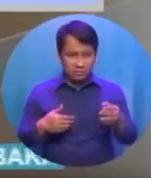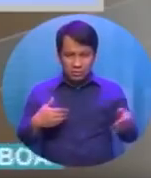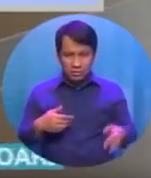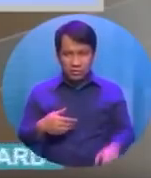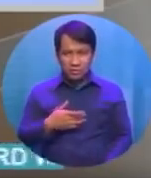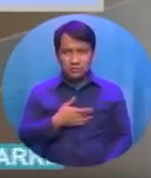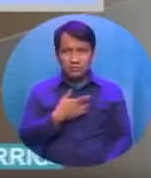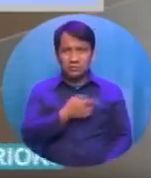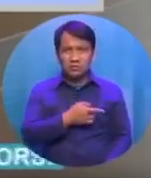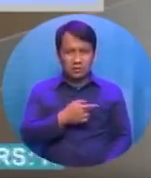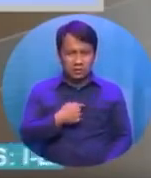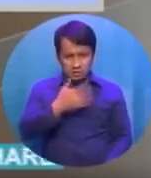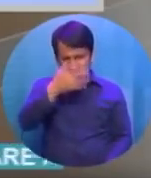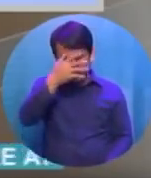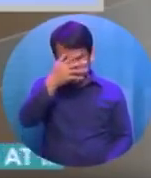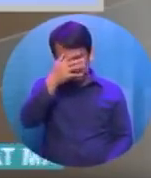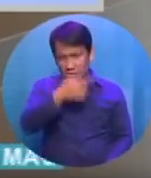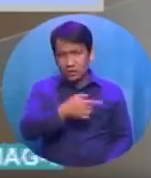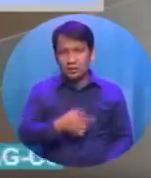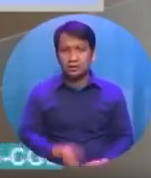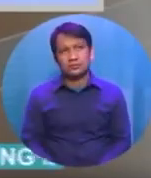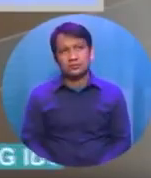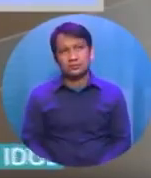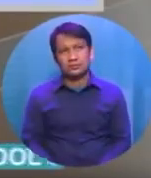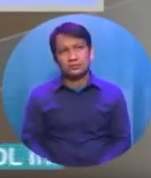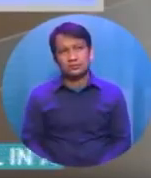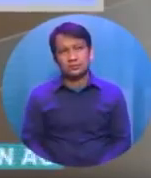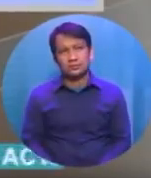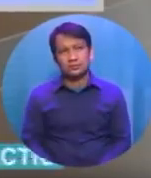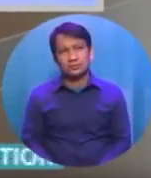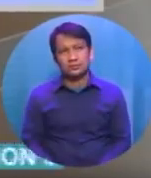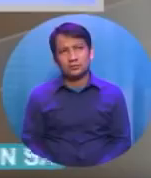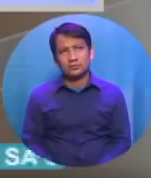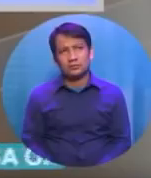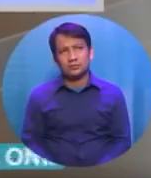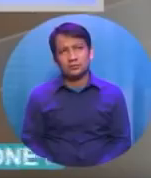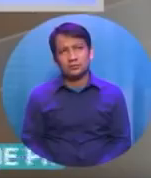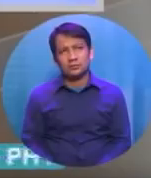lola mo? Opo. Okay. Sige. Direct.